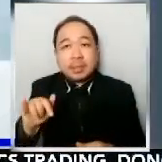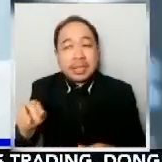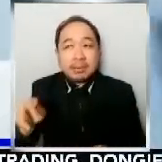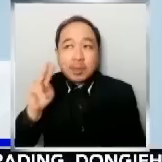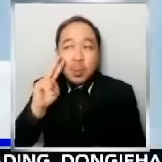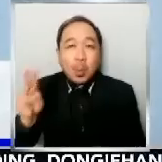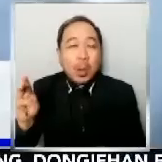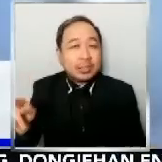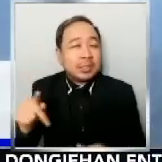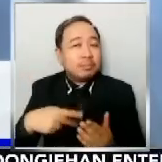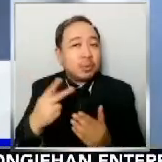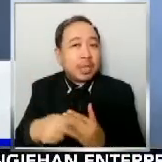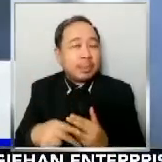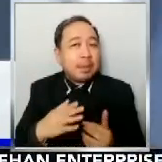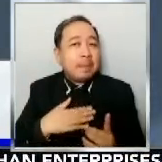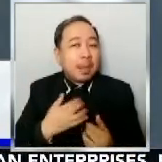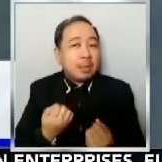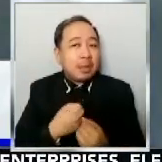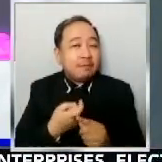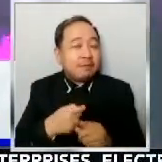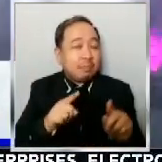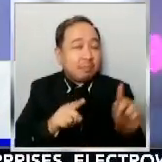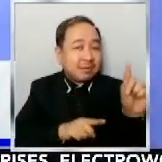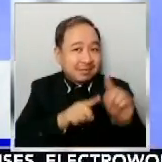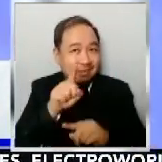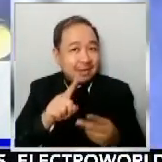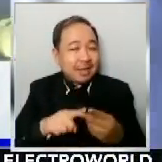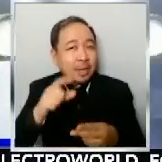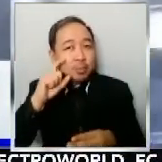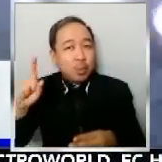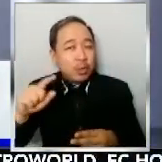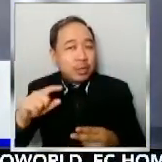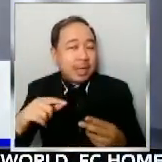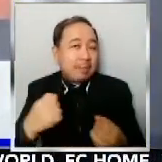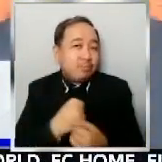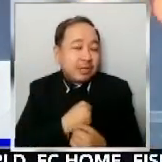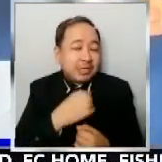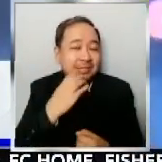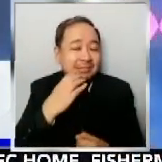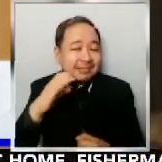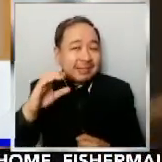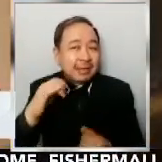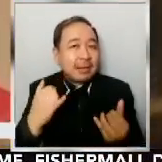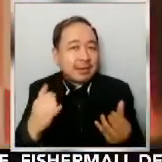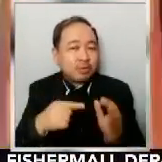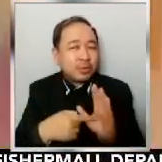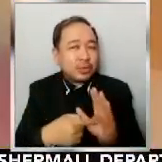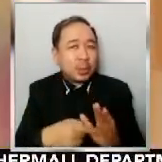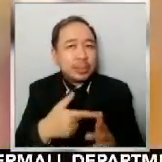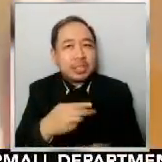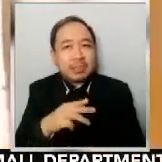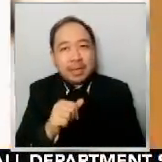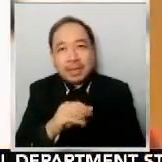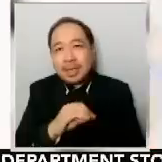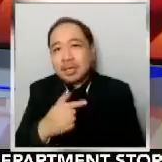series na My Love from the Star at Moon Embracing the Sun na ipinalabas sa GMA at GTV.